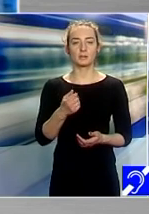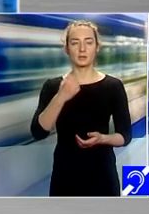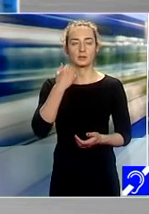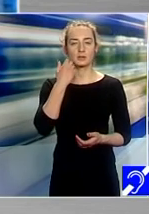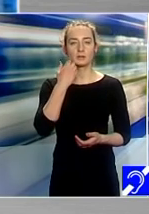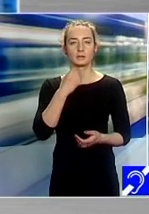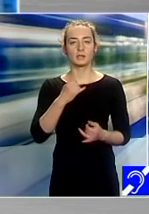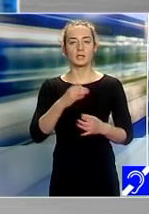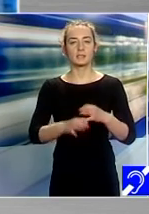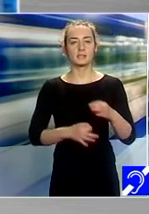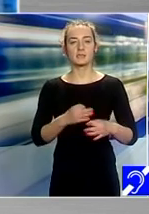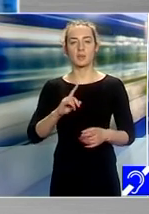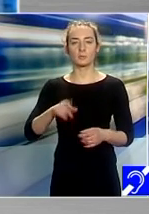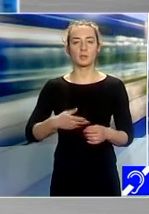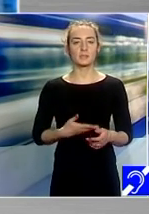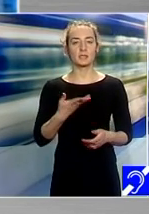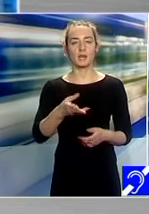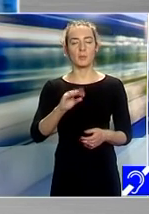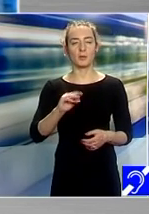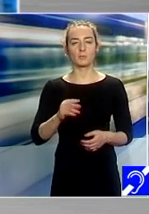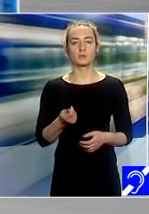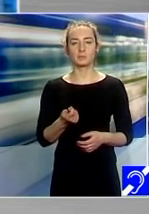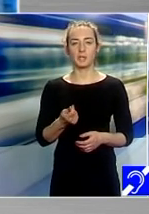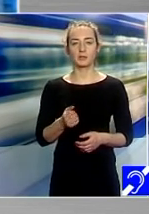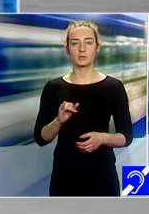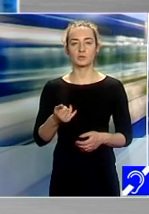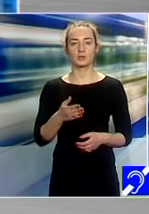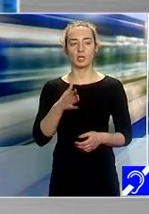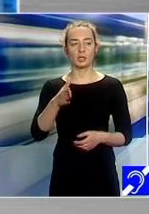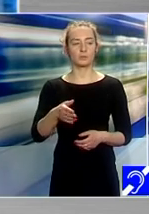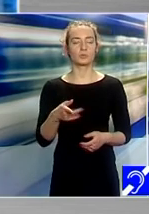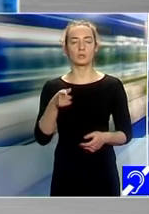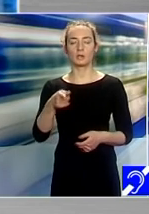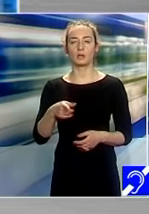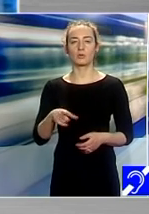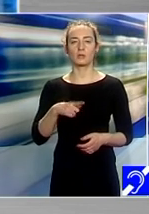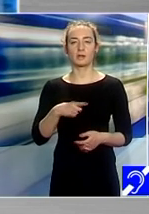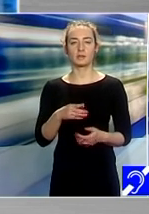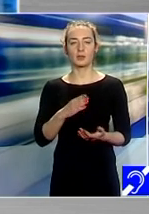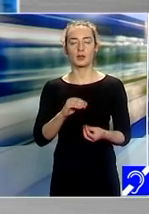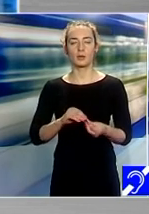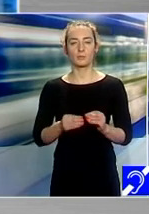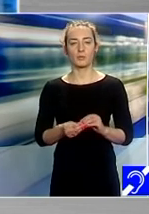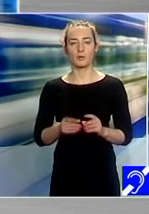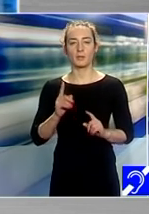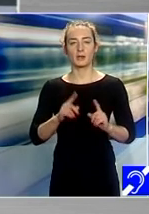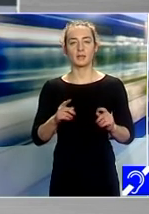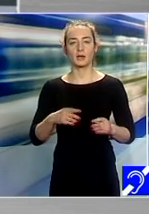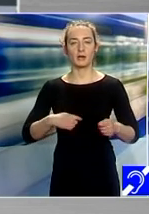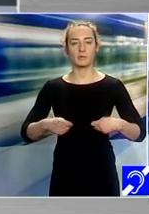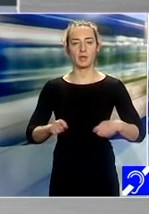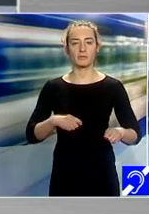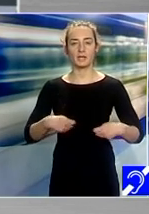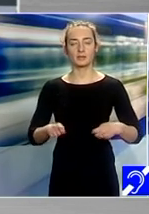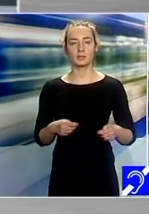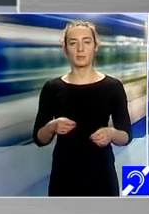respectiv sistemul trebuie să dea mai mulți bani. Mă înțelegeți? Și atunci, probabil că aici este încă problema. Poate dacă ar fi mai flexibil, pentru că, de